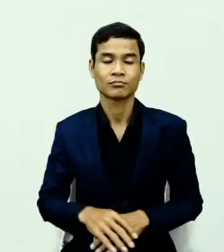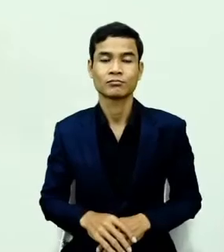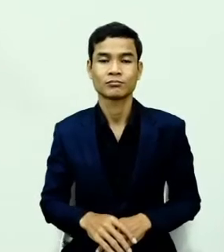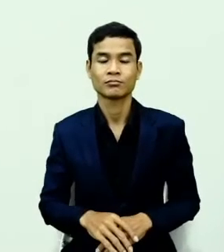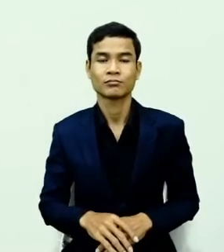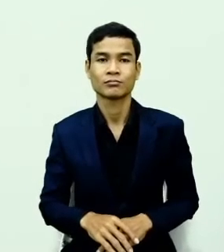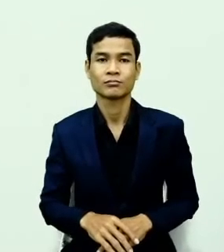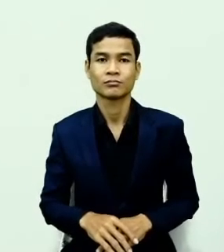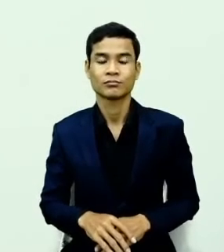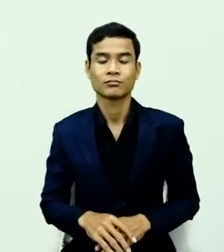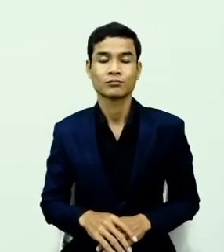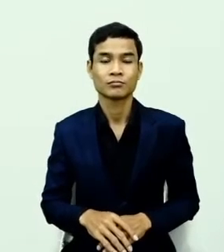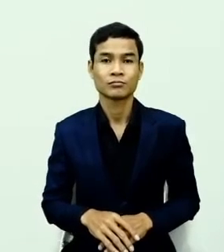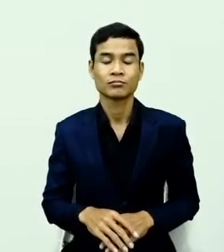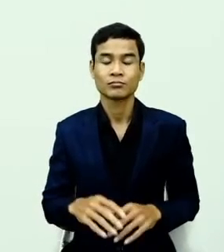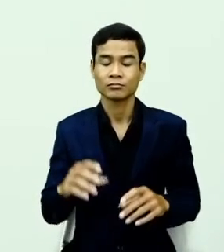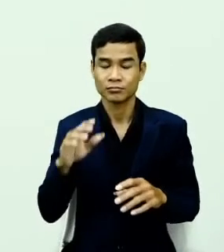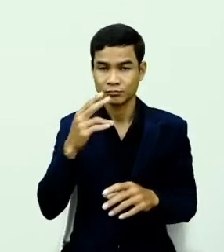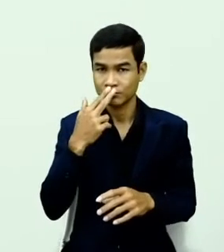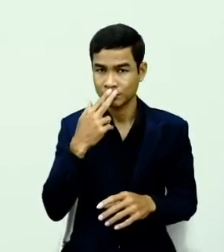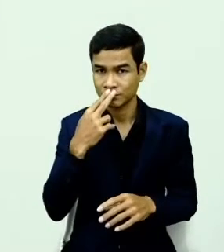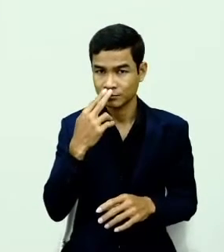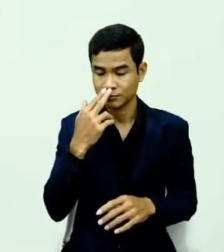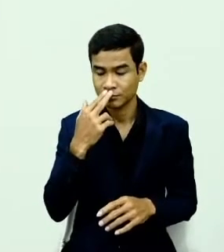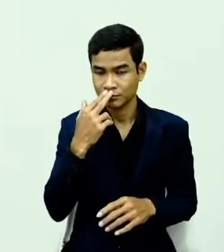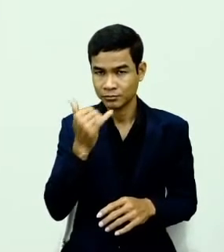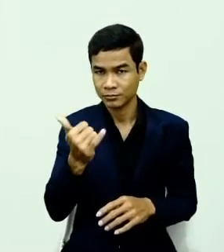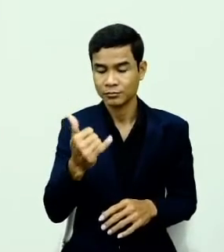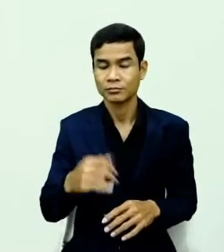នចាញុះ